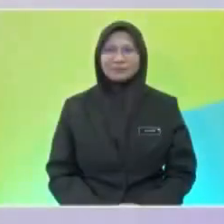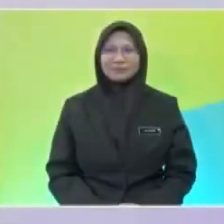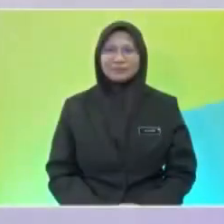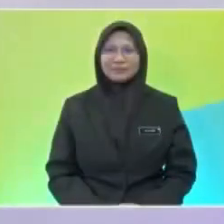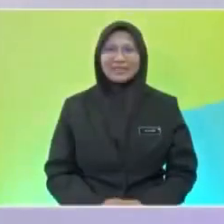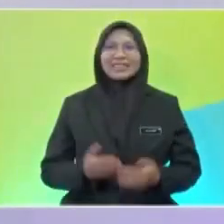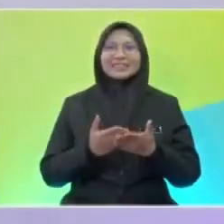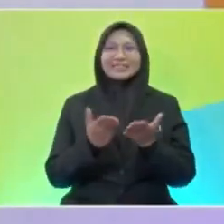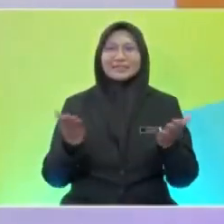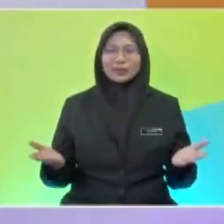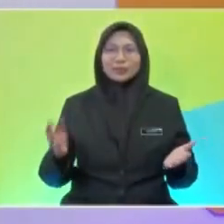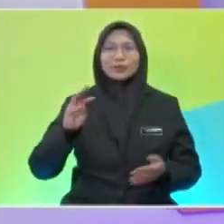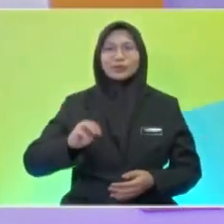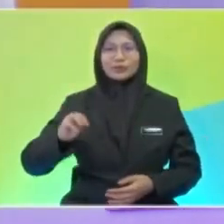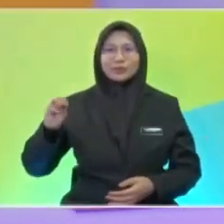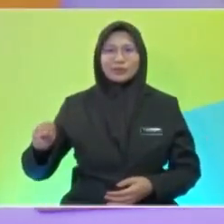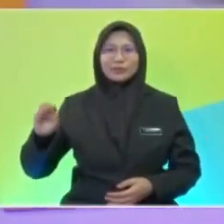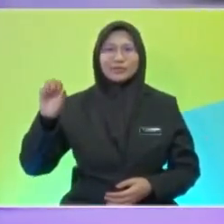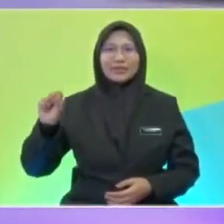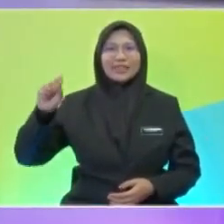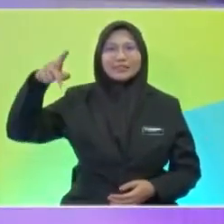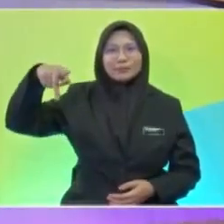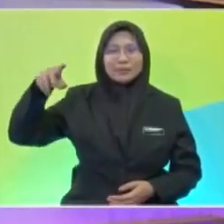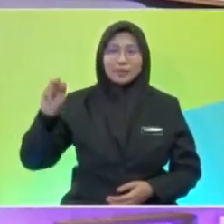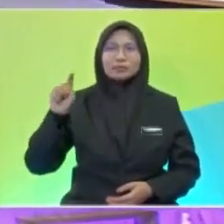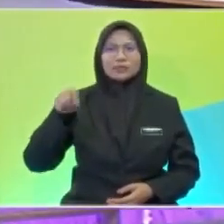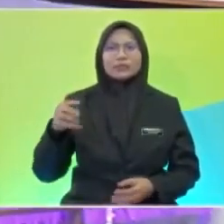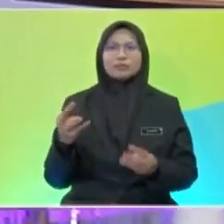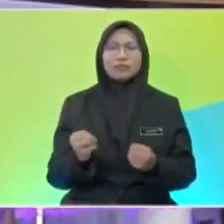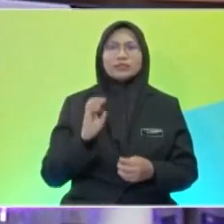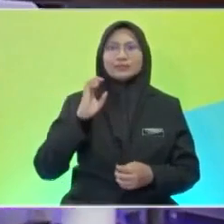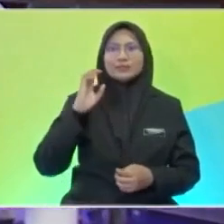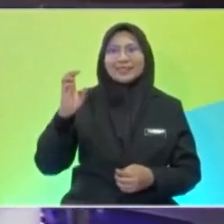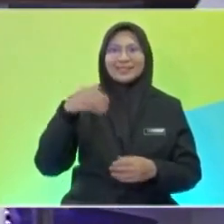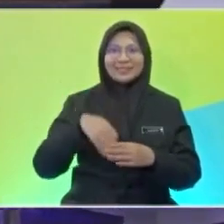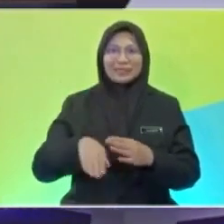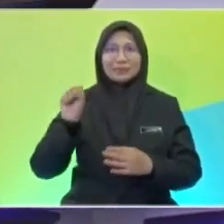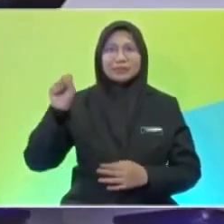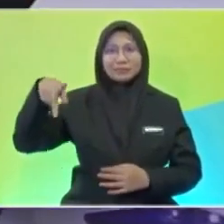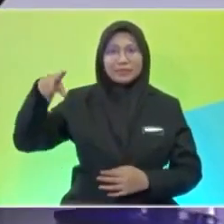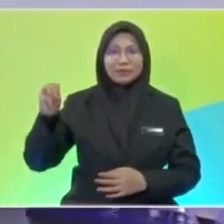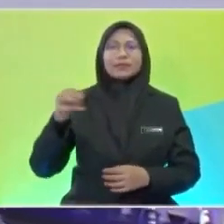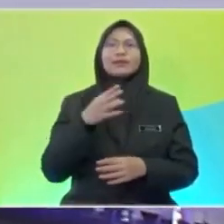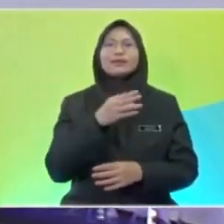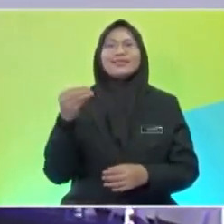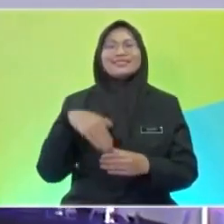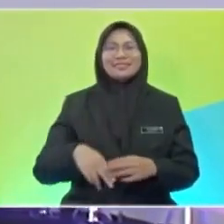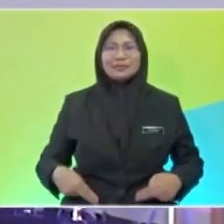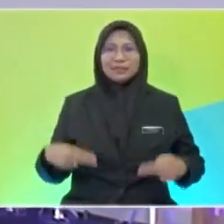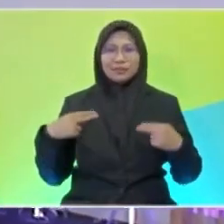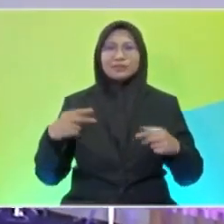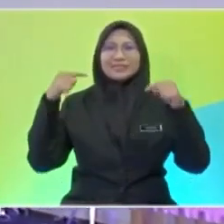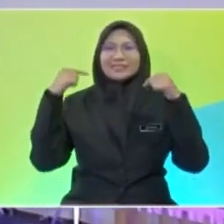jalan-jalan SPM tentunya ingin mendapat kecemangan dalam taksiran xdm dan juga dalam kehidupan inilah